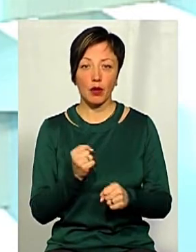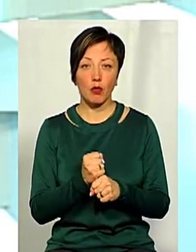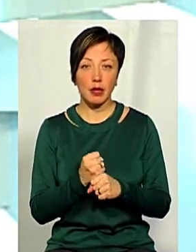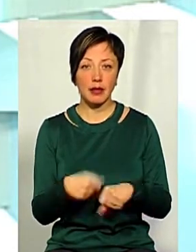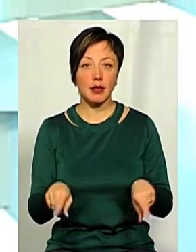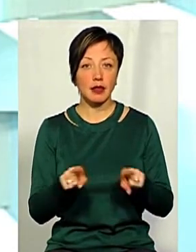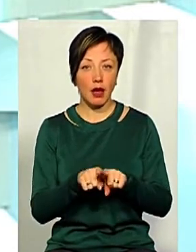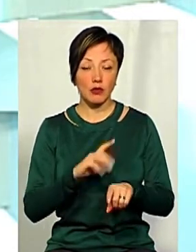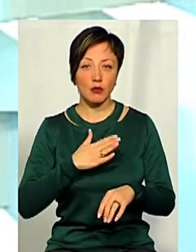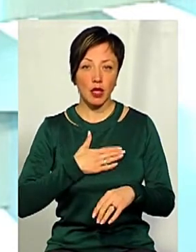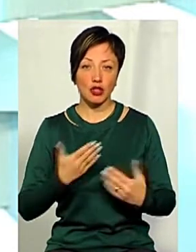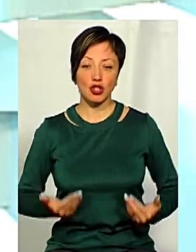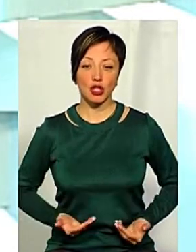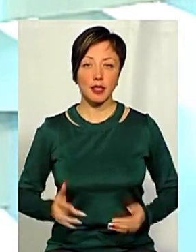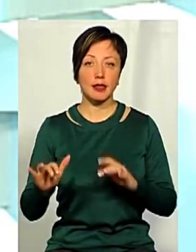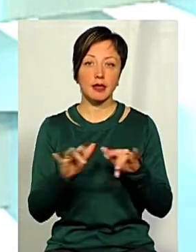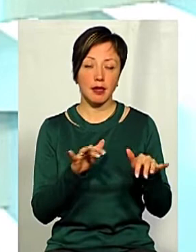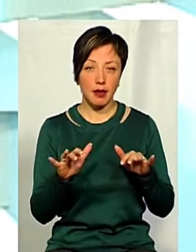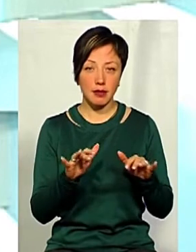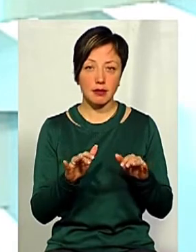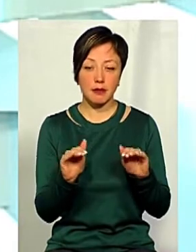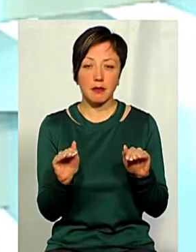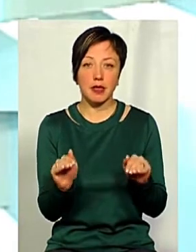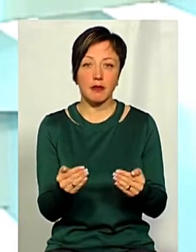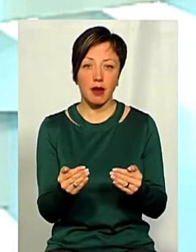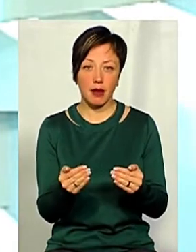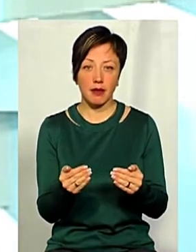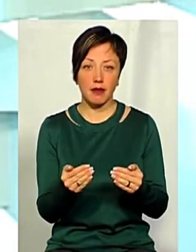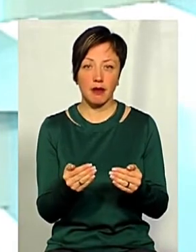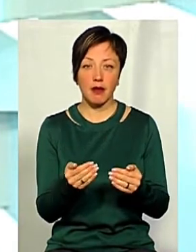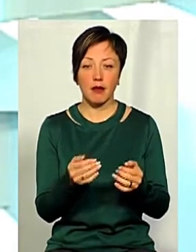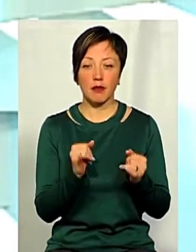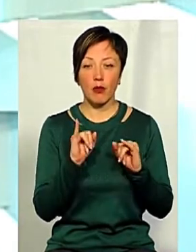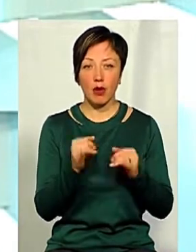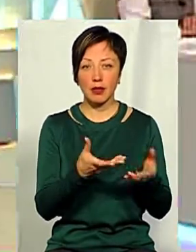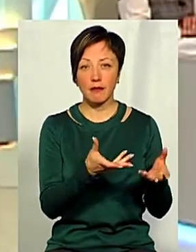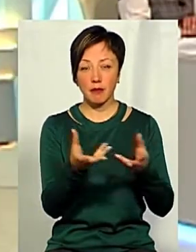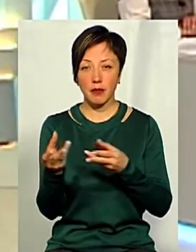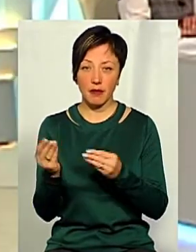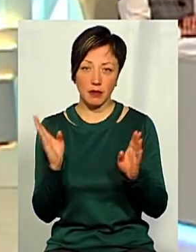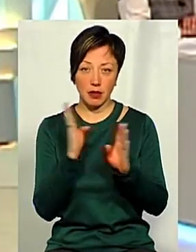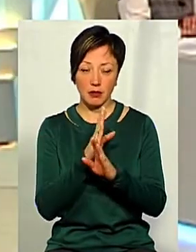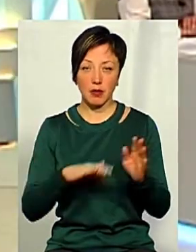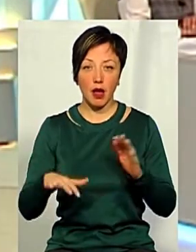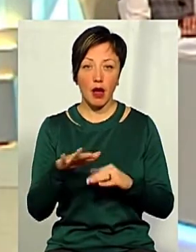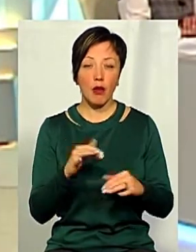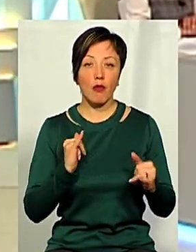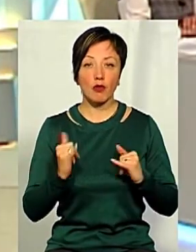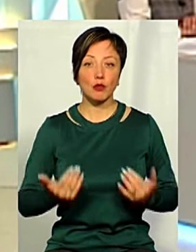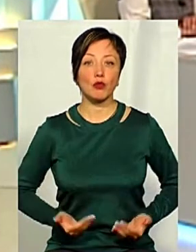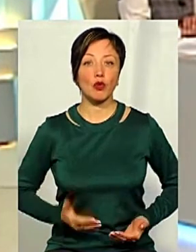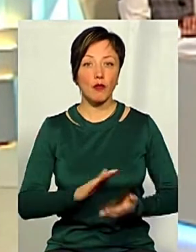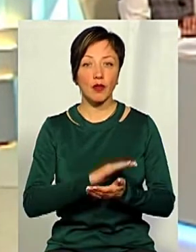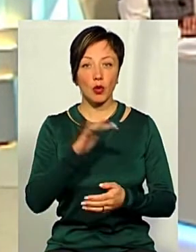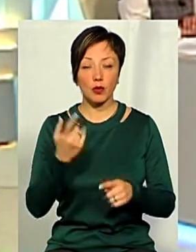так, щоб наша життєдіяльність мінімізувала негативний вплив на навколишнє середовище. В частині поводження з побутовими відходами